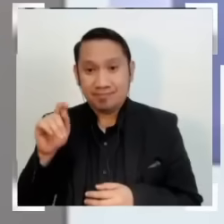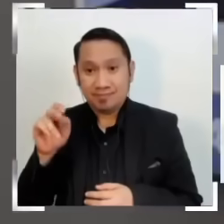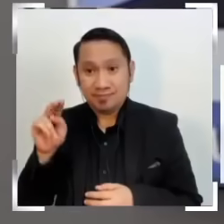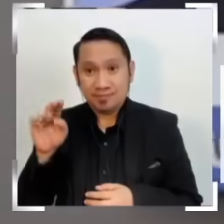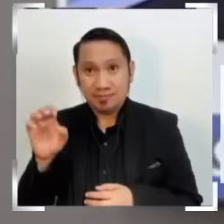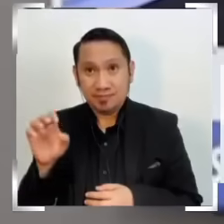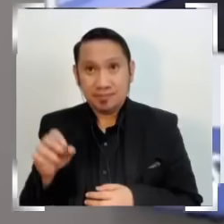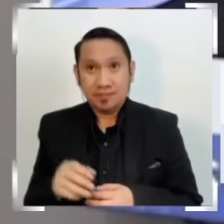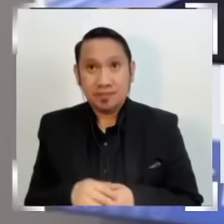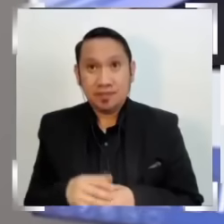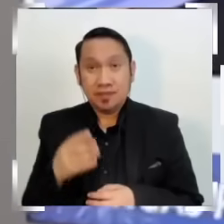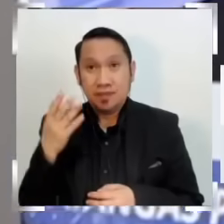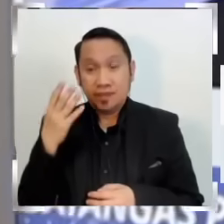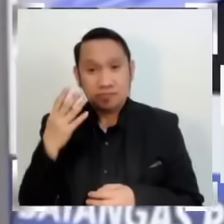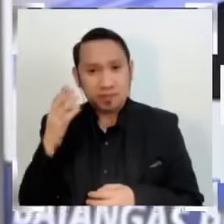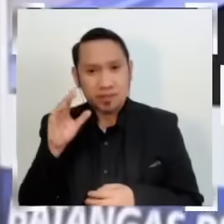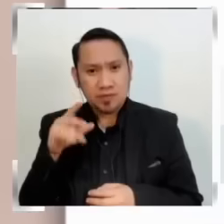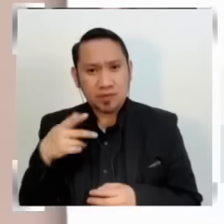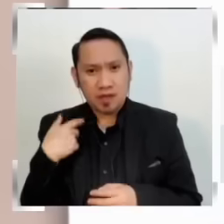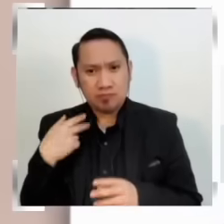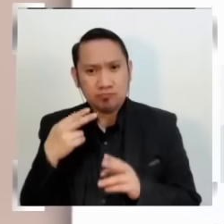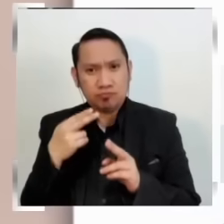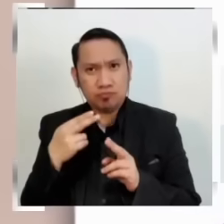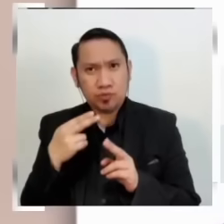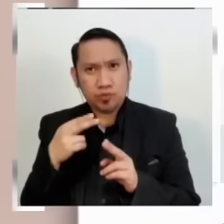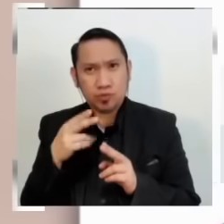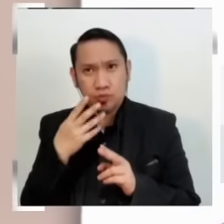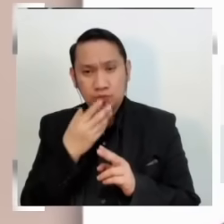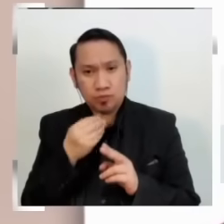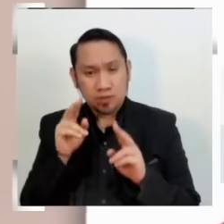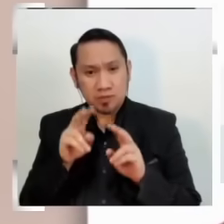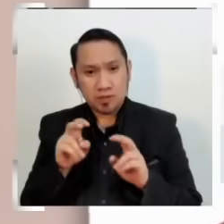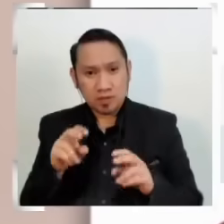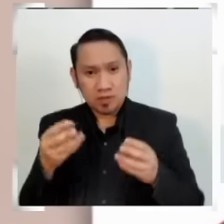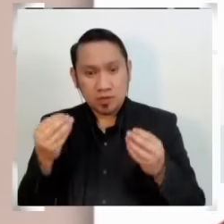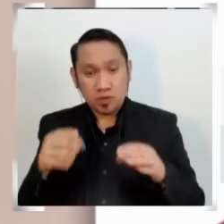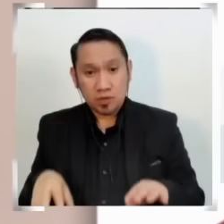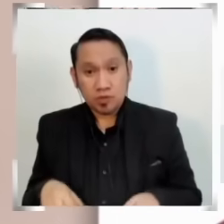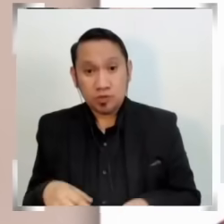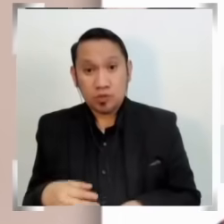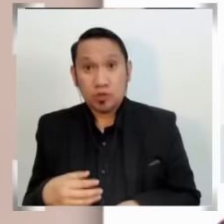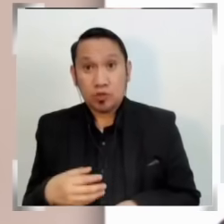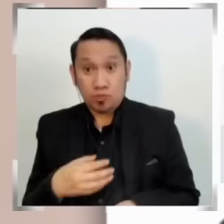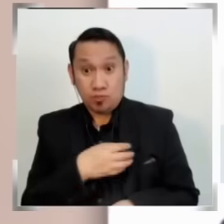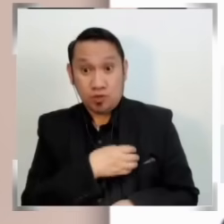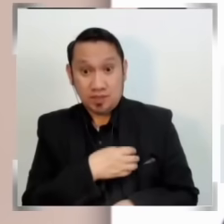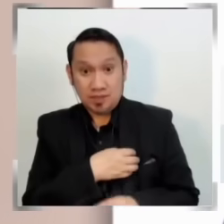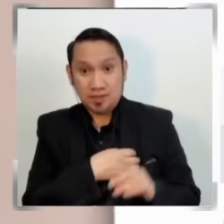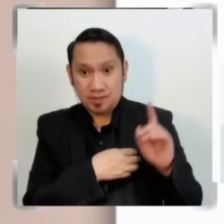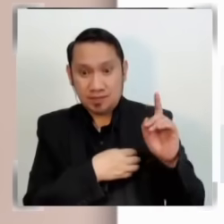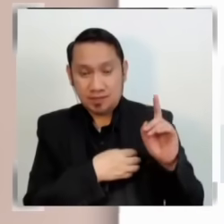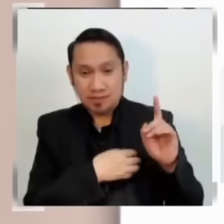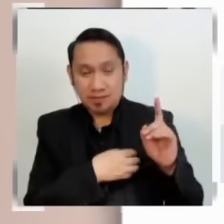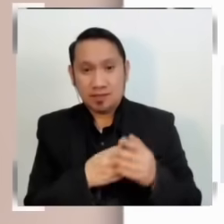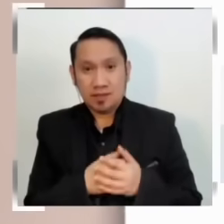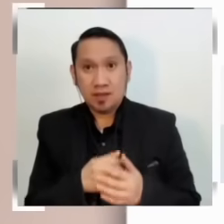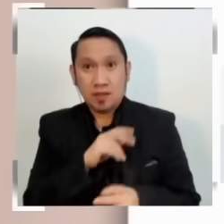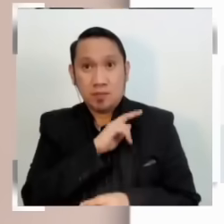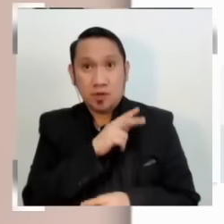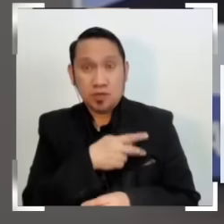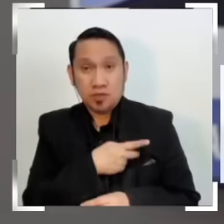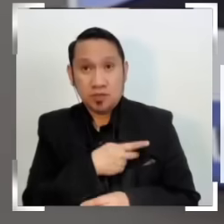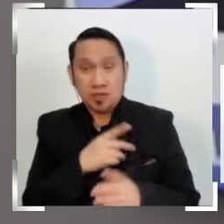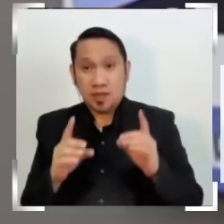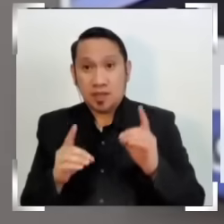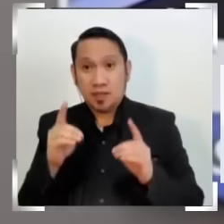ang mga iniimbestigahan sa kanyang pagkawala. Ang police major na si Alan De Castro, kanyang personal driver at bodyguard na si Jason